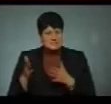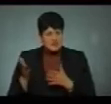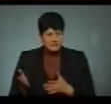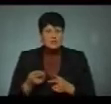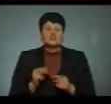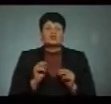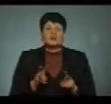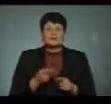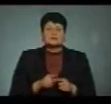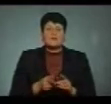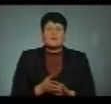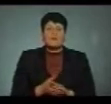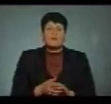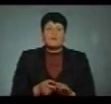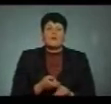чим це пов'язано?